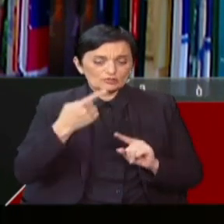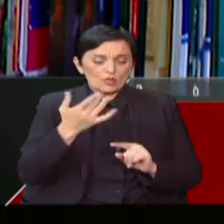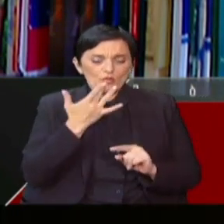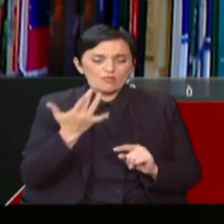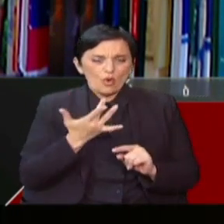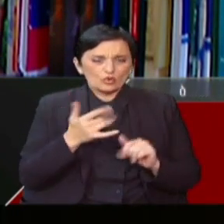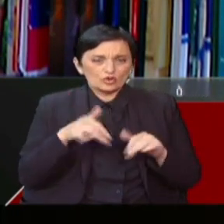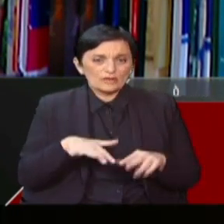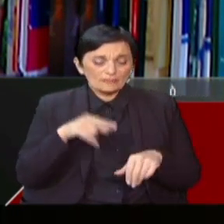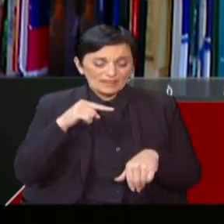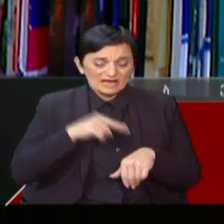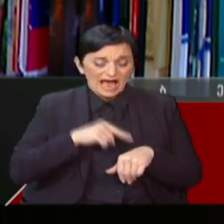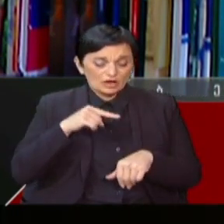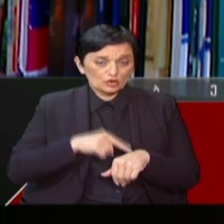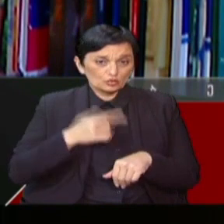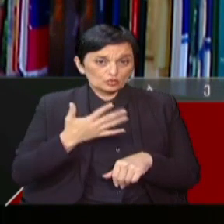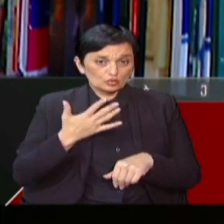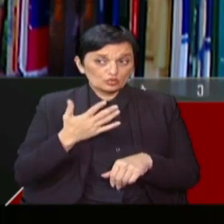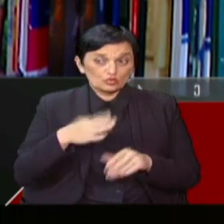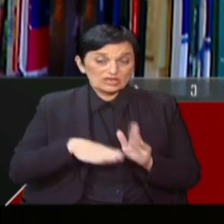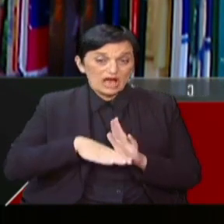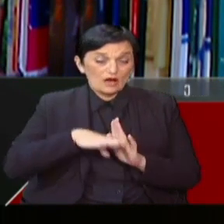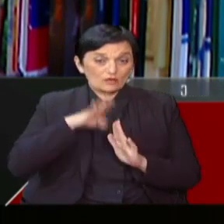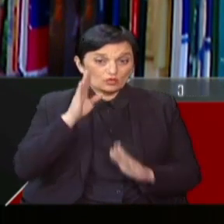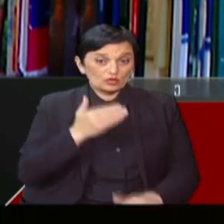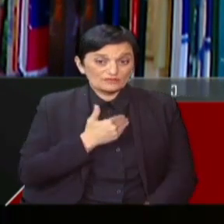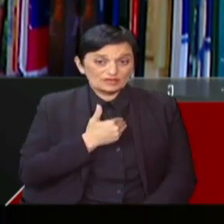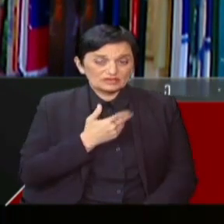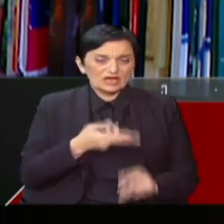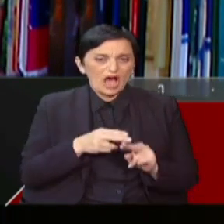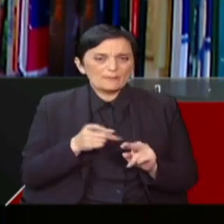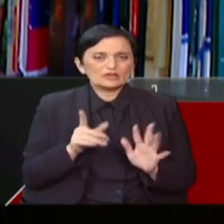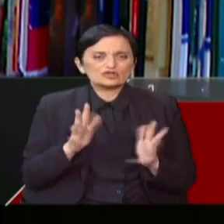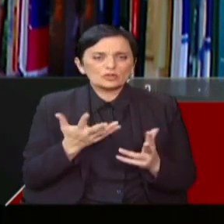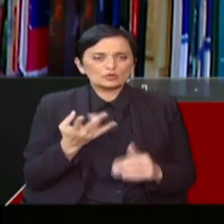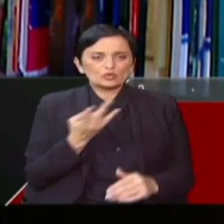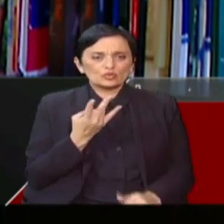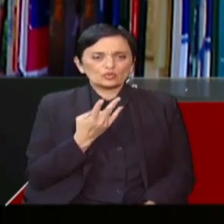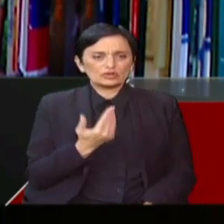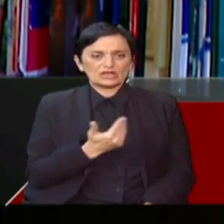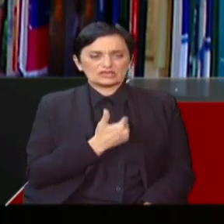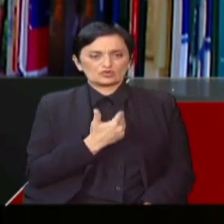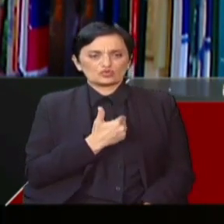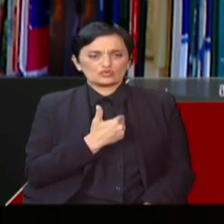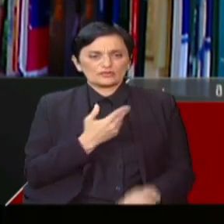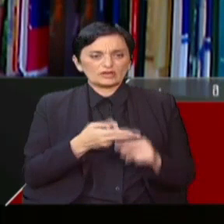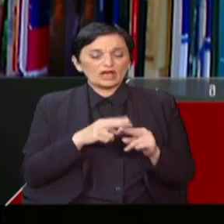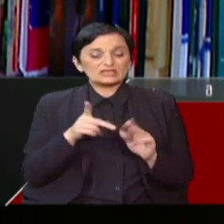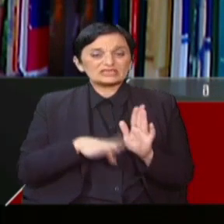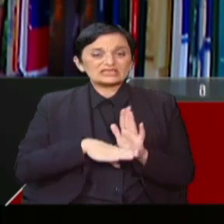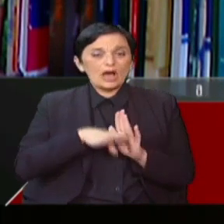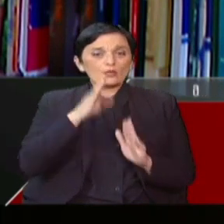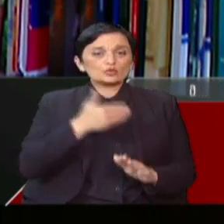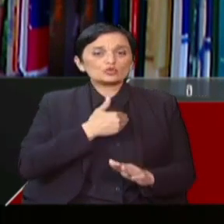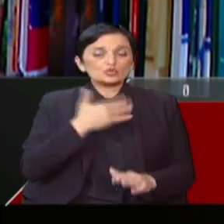ანუ განწყობები თუ გვინდა რომ გავაუმჯობესოთ, ამ შემთხვევაში ნება უნდა გამოშთეს რომ ეს გაუმჯობესების სურვილი